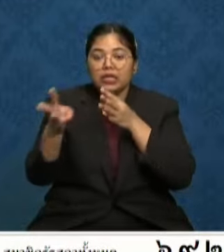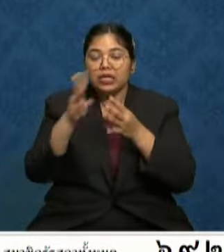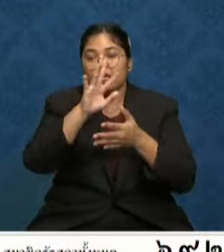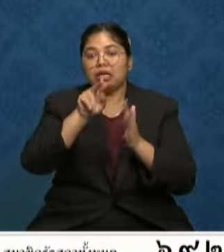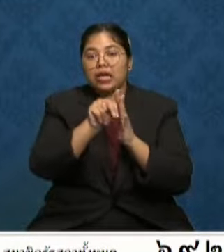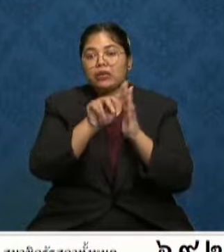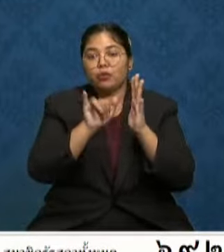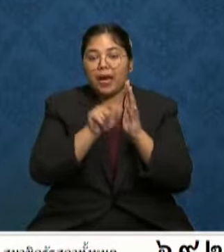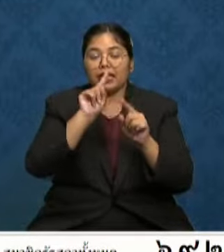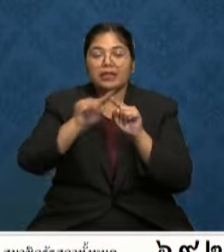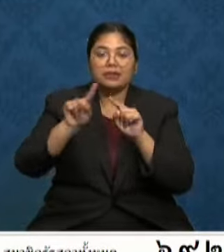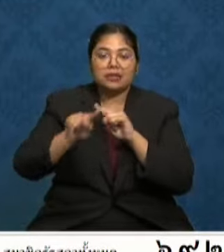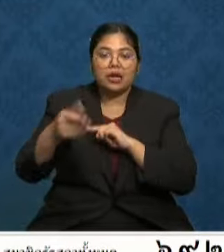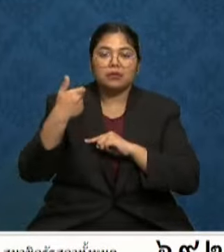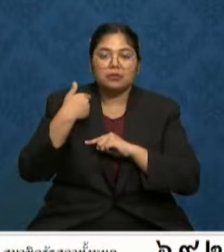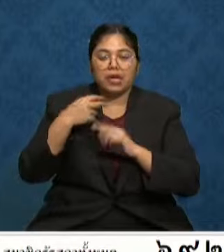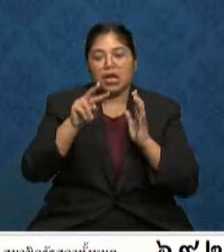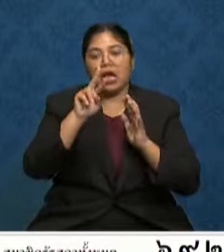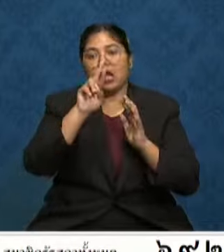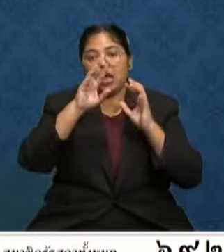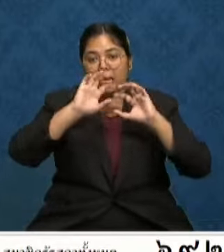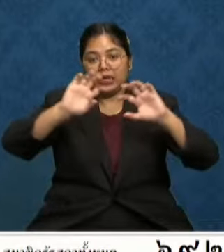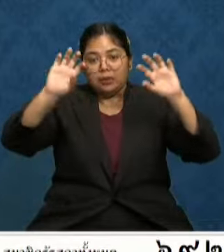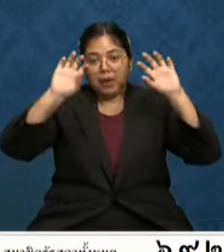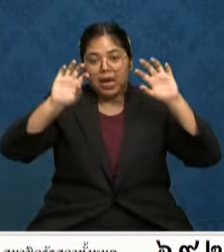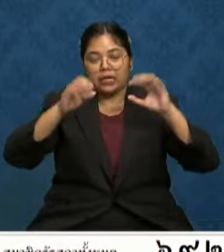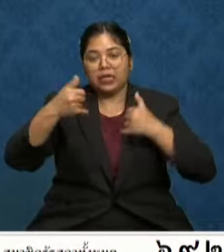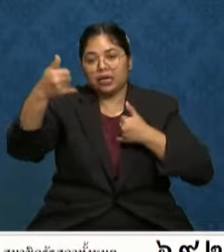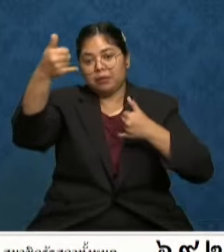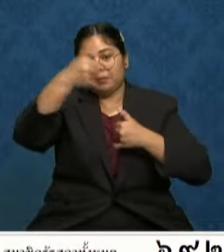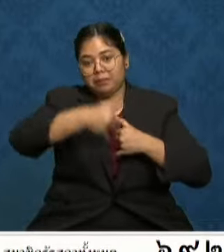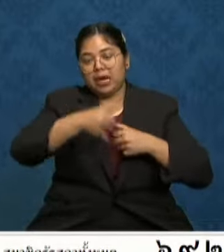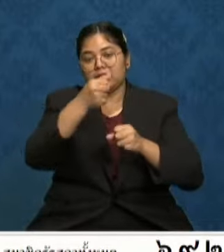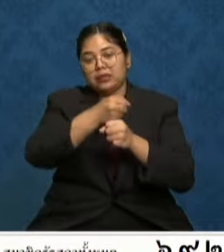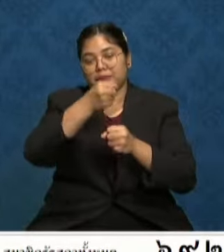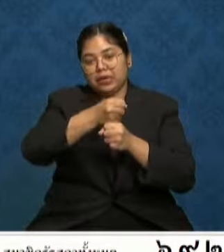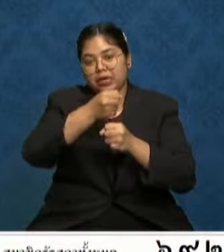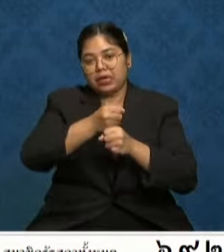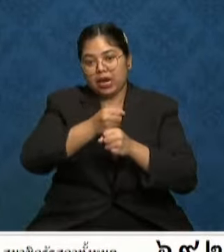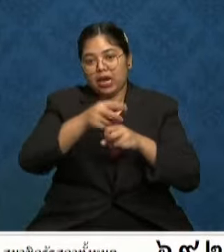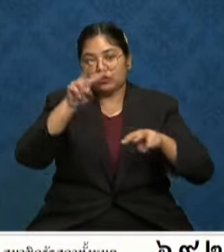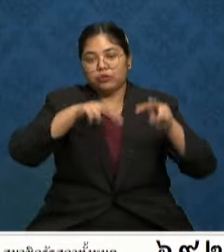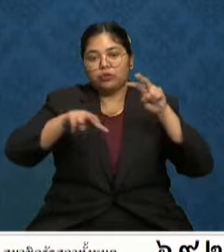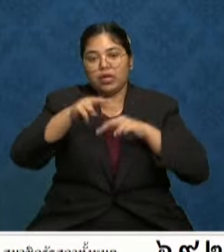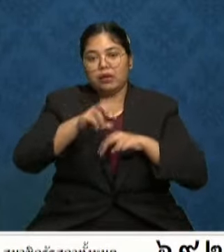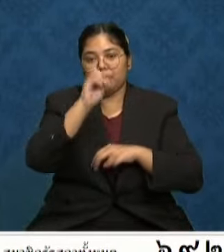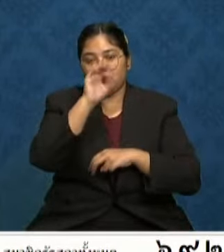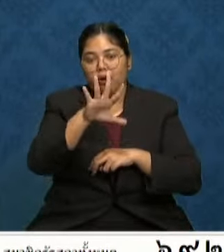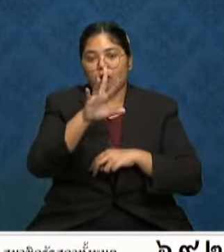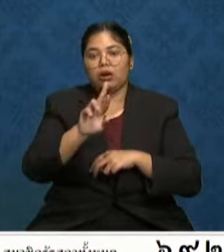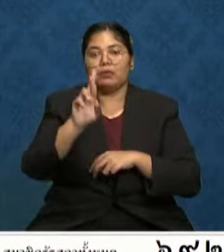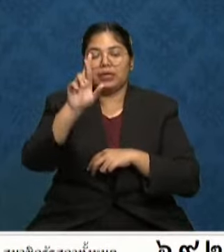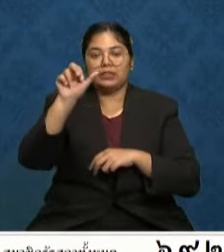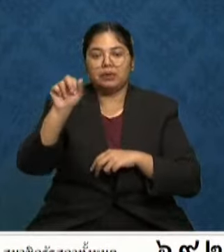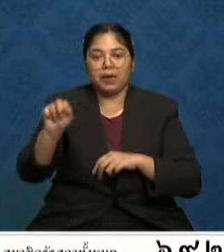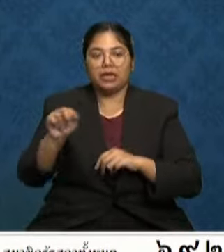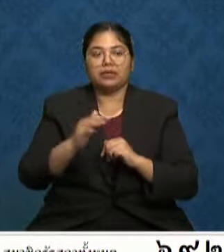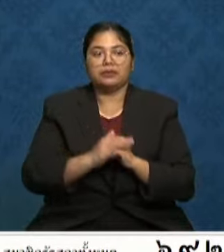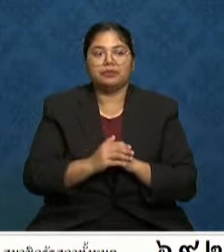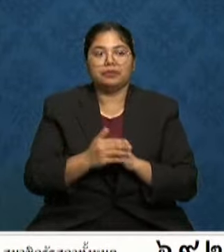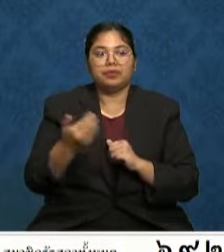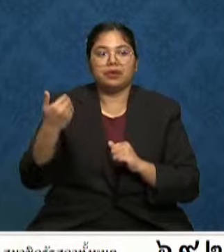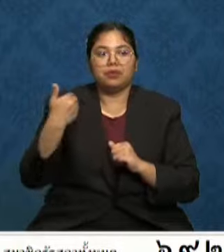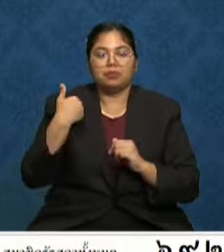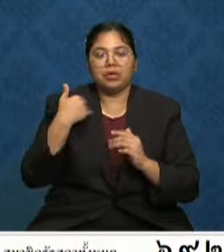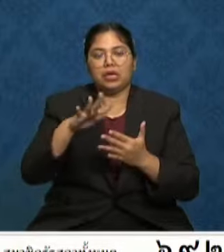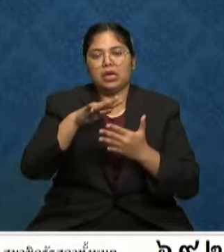ยบายว่ารัฐบาลที่เข้ามาบร stations มาบอก กัเศพภาเรามีหล